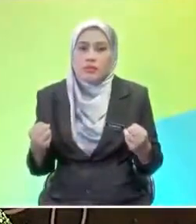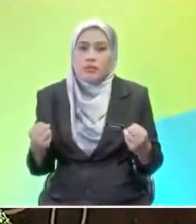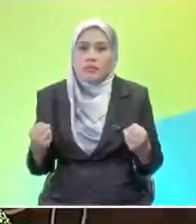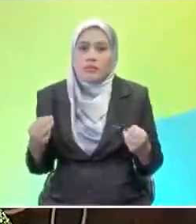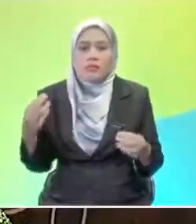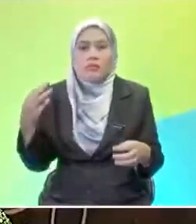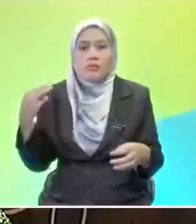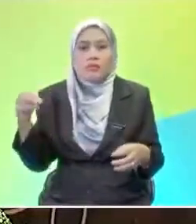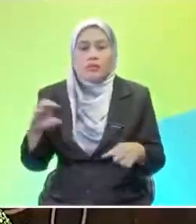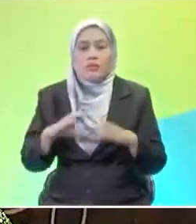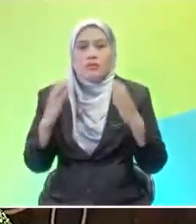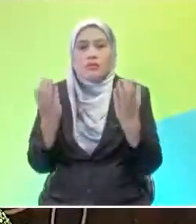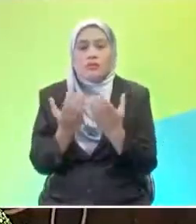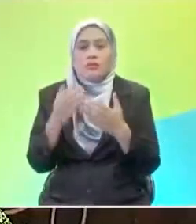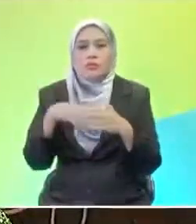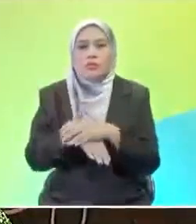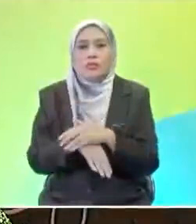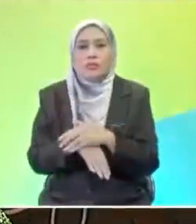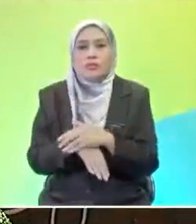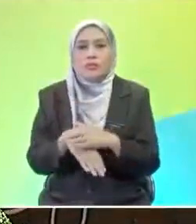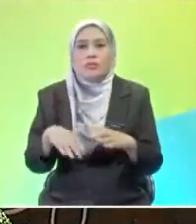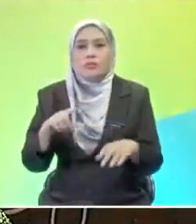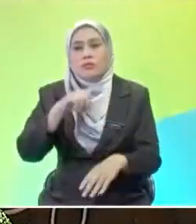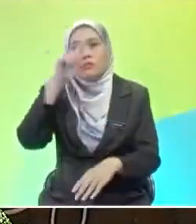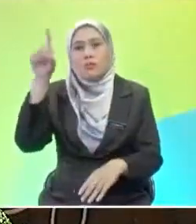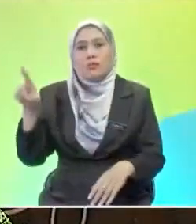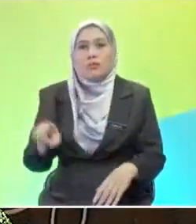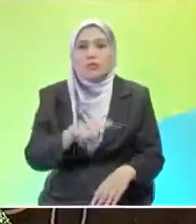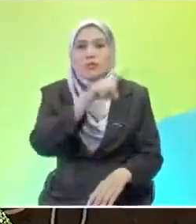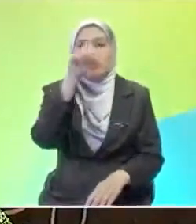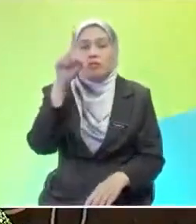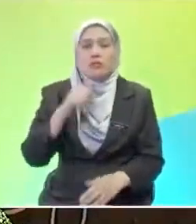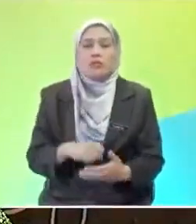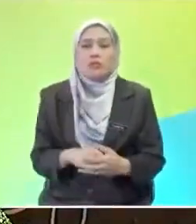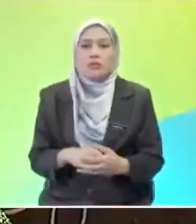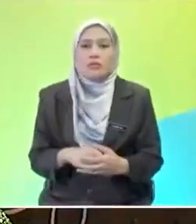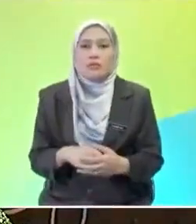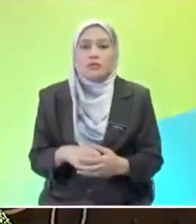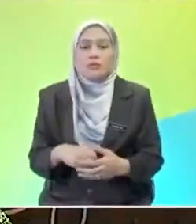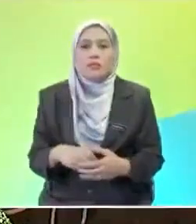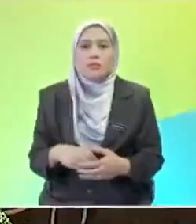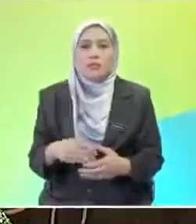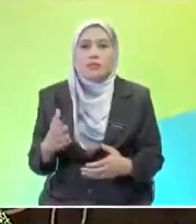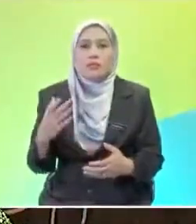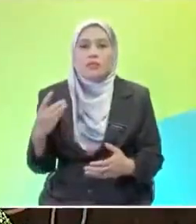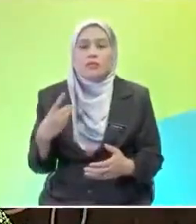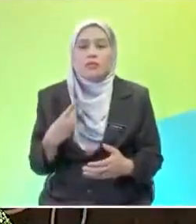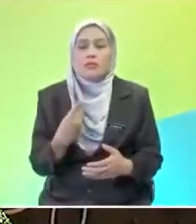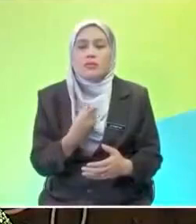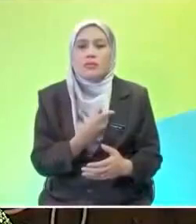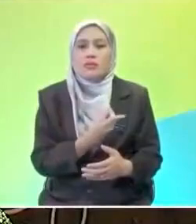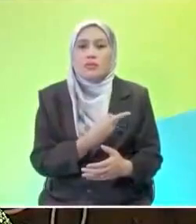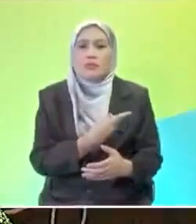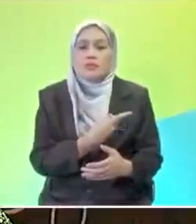bulatan. Peta bulatan. Okey. Mari kita lengkapkan peta bulatan. Ya, murid-murid. Okey. Cuba angkat